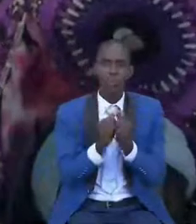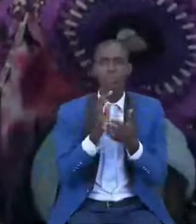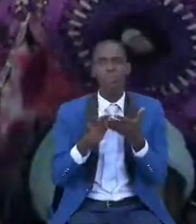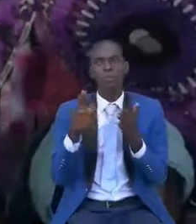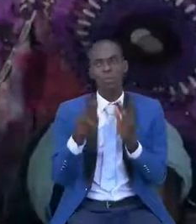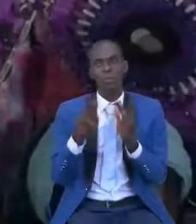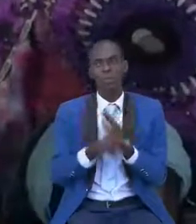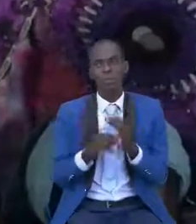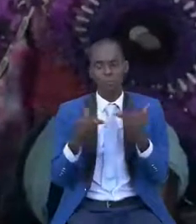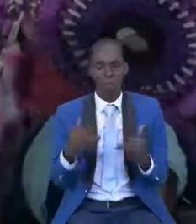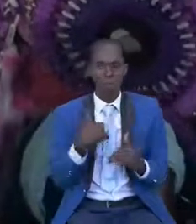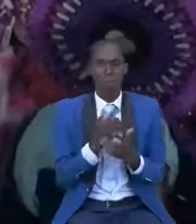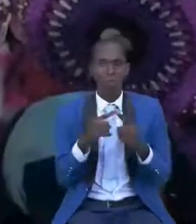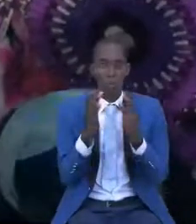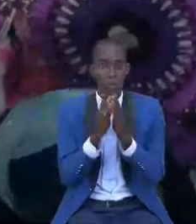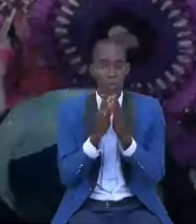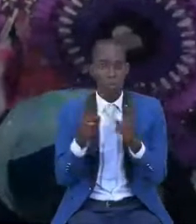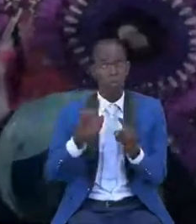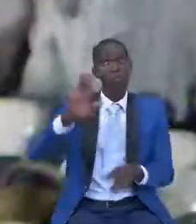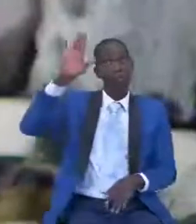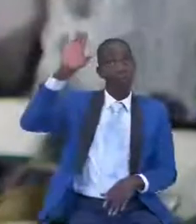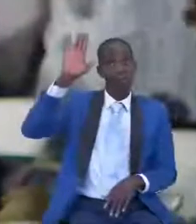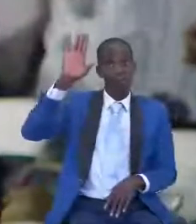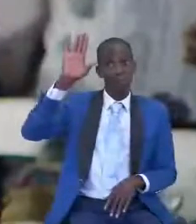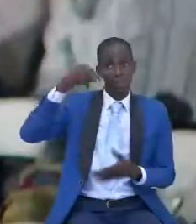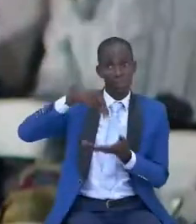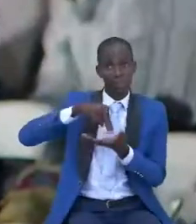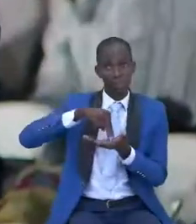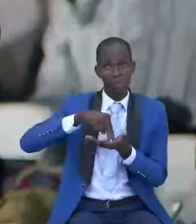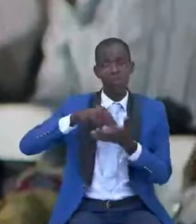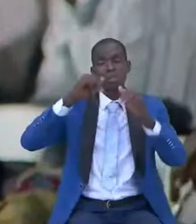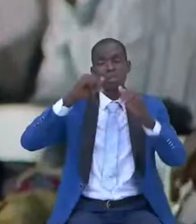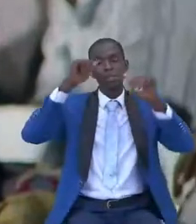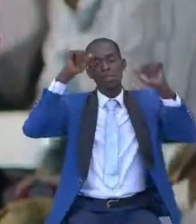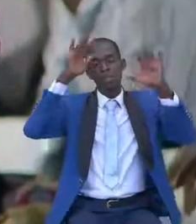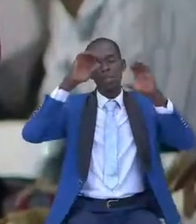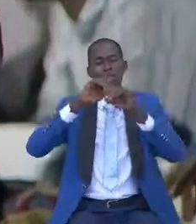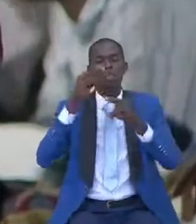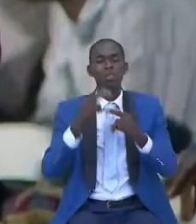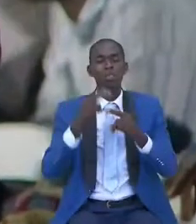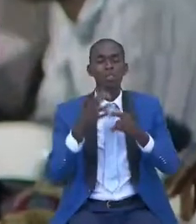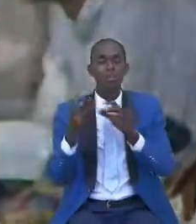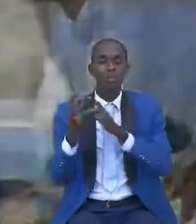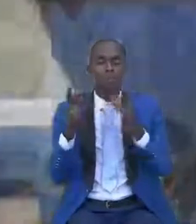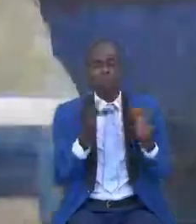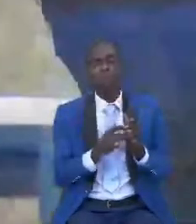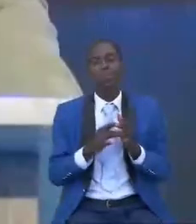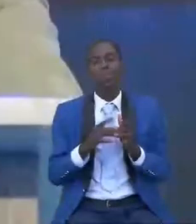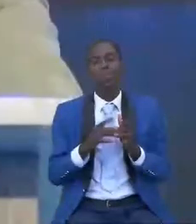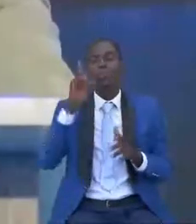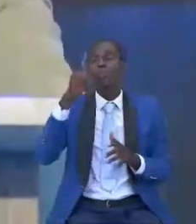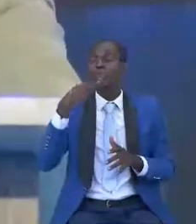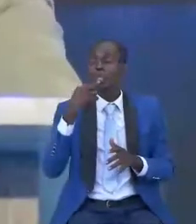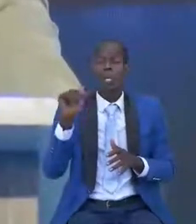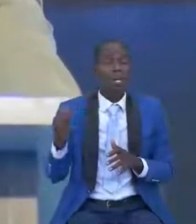va te bénir par le pardon. Nous allons prier ensemble maintenant. Comme tu lèves ta main, que tu te lèves, Père,